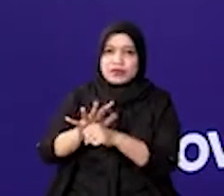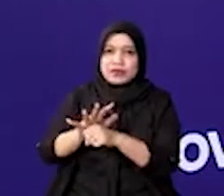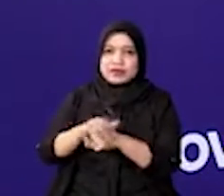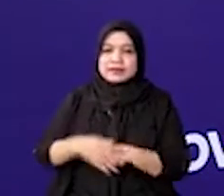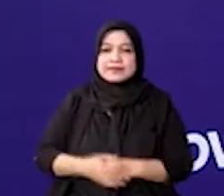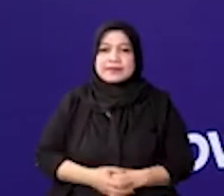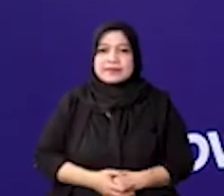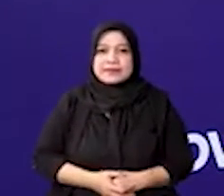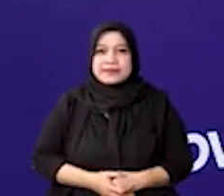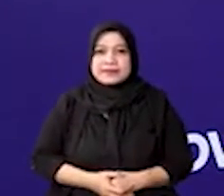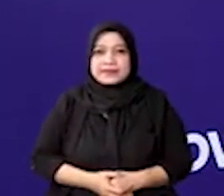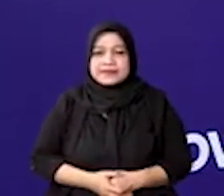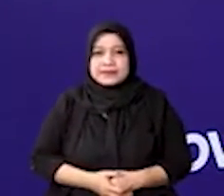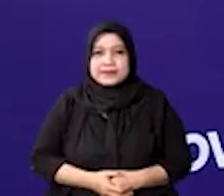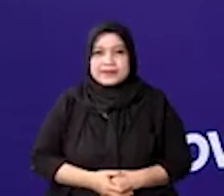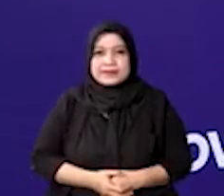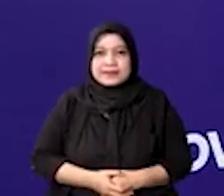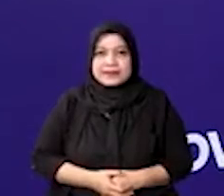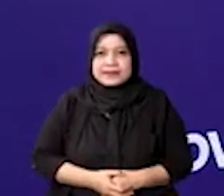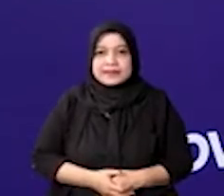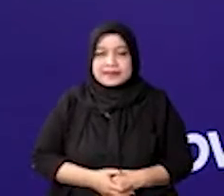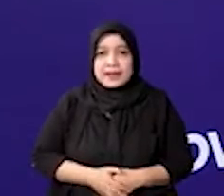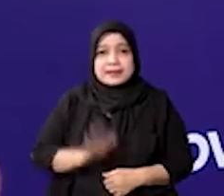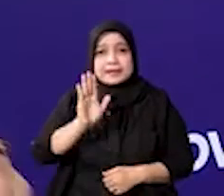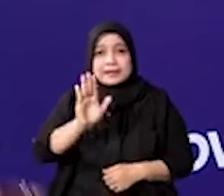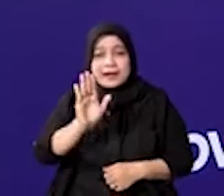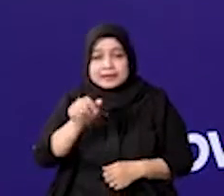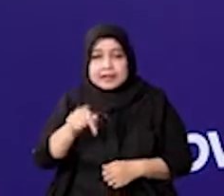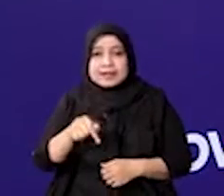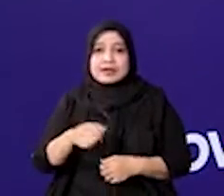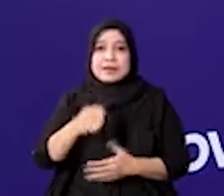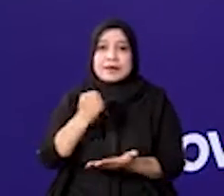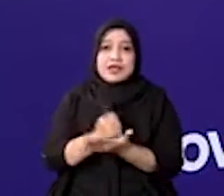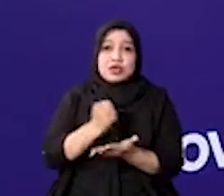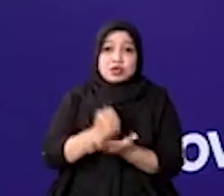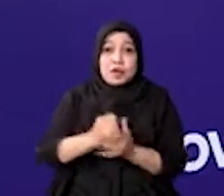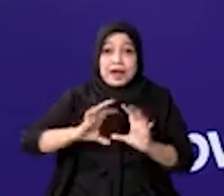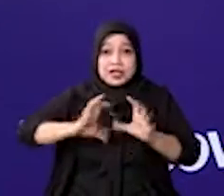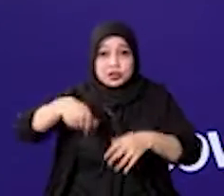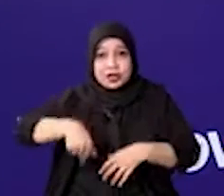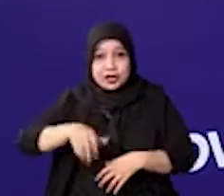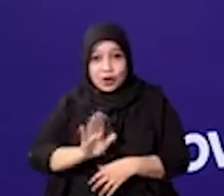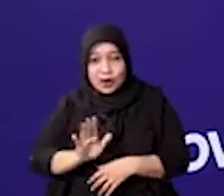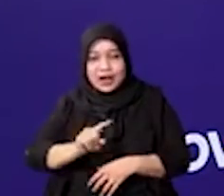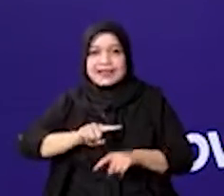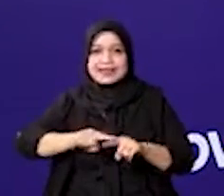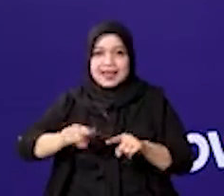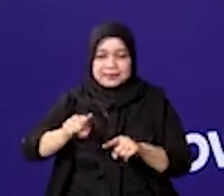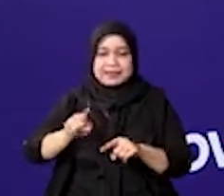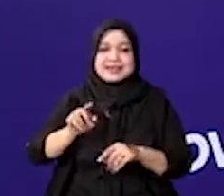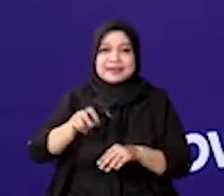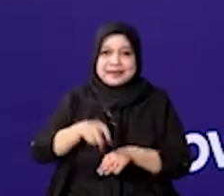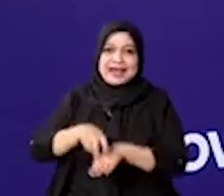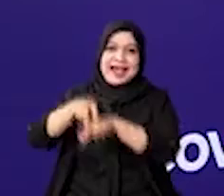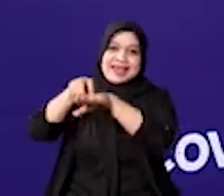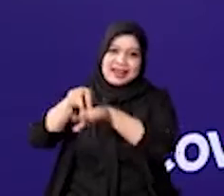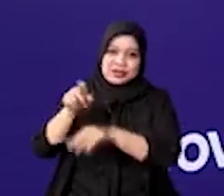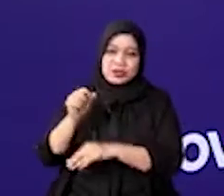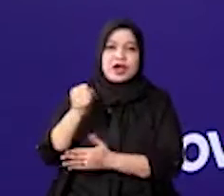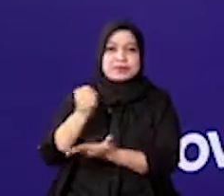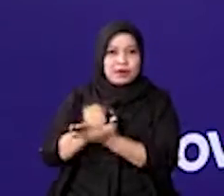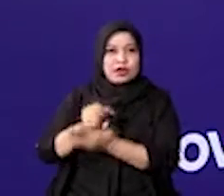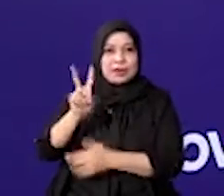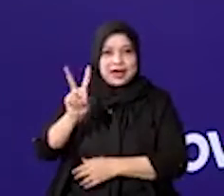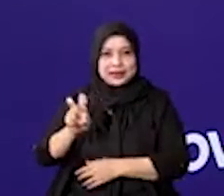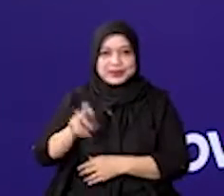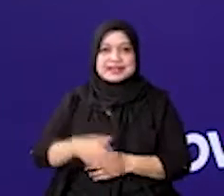menimbulkan korban jiwa itu bukan hanya dimintai pertanggungjawabannya di dunia tetapi juga di akhirat seakhiri talkst kita pada